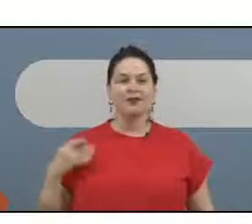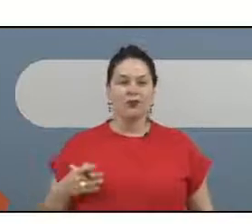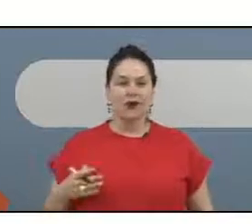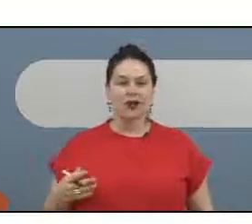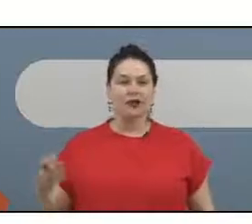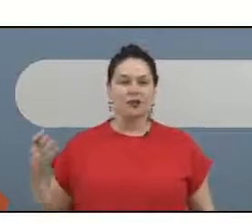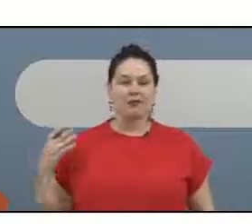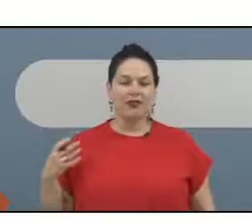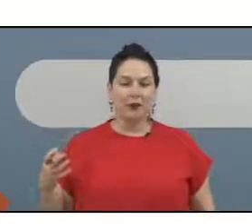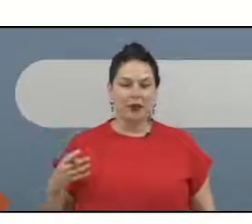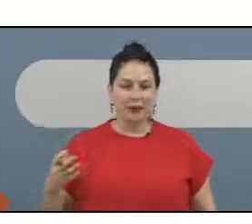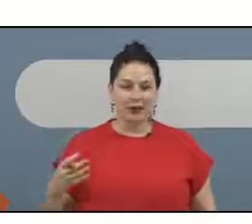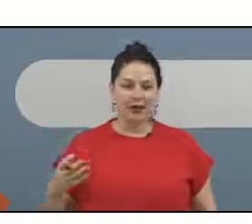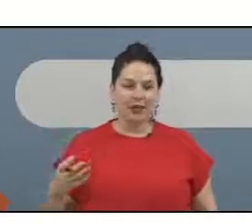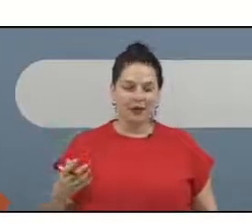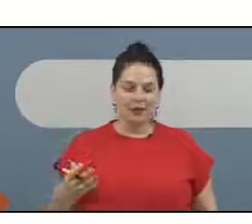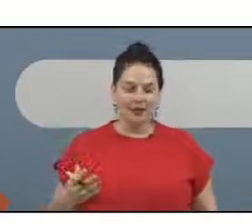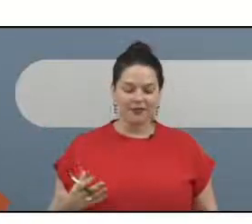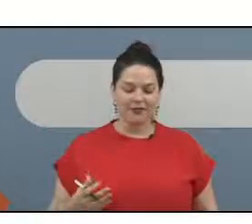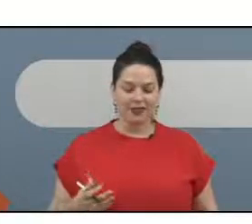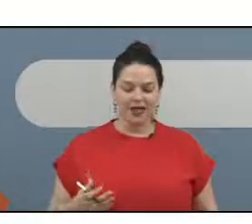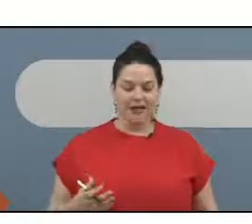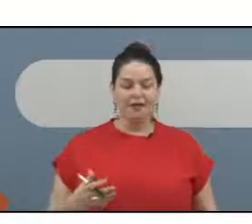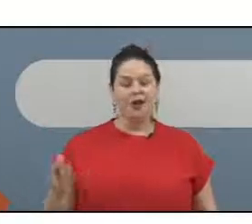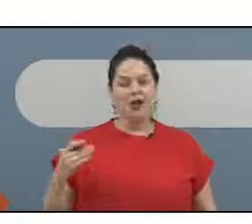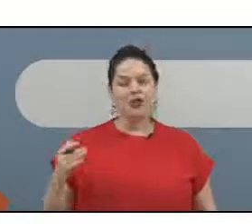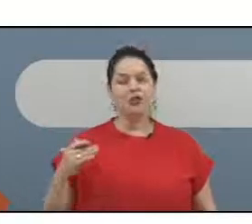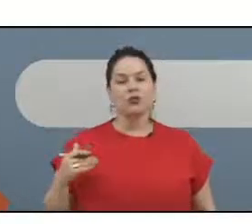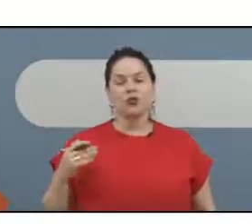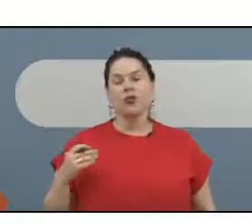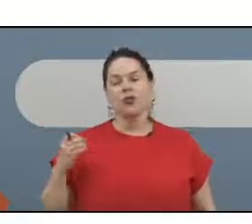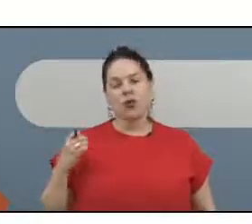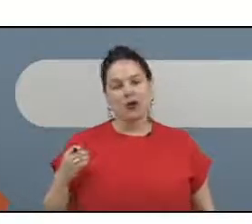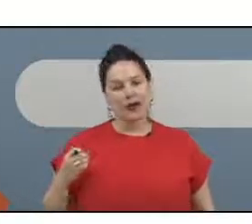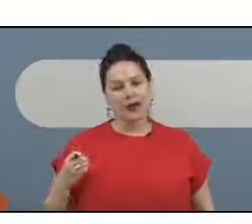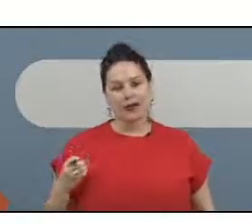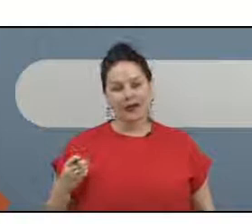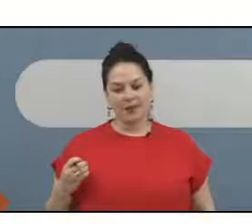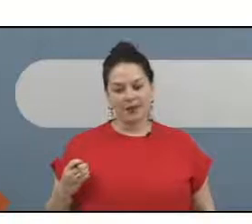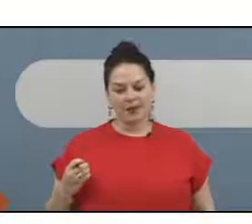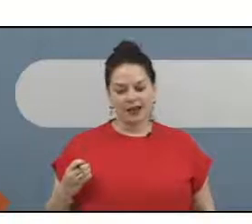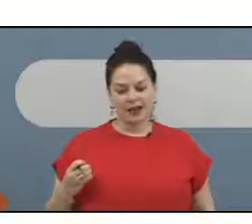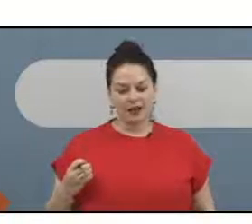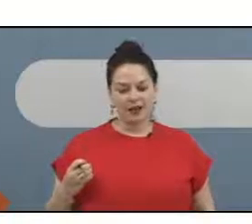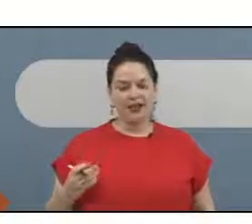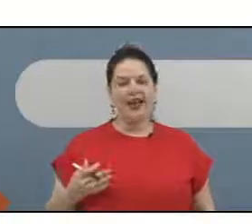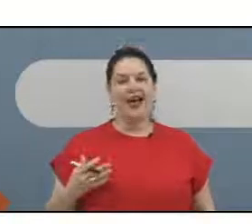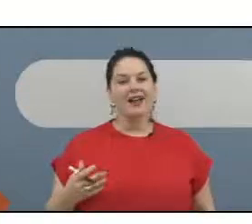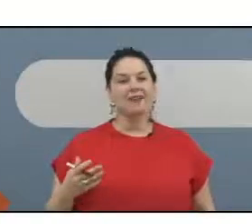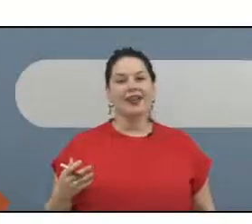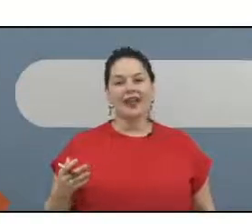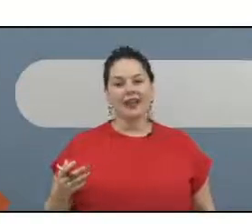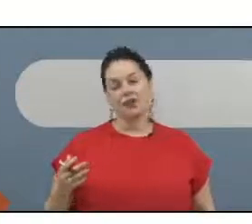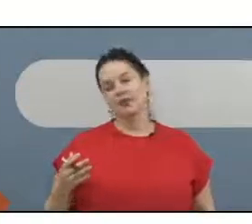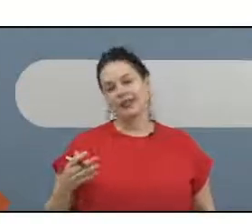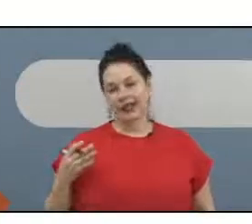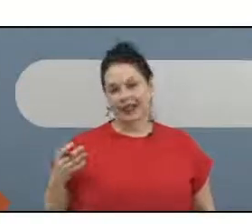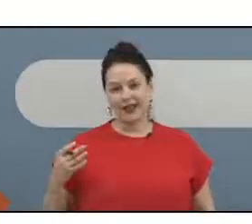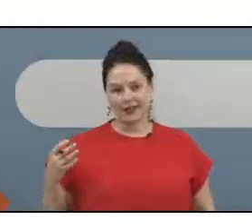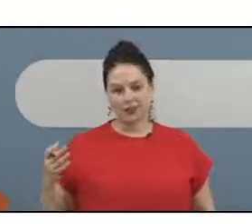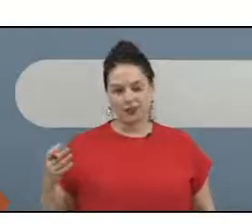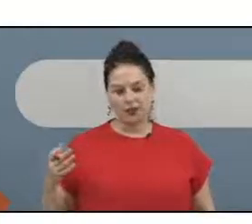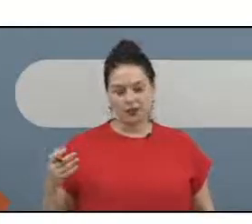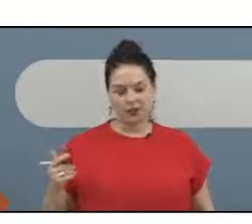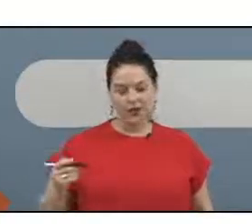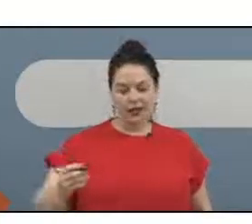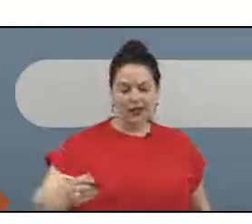וגם טבוע, מפרפר בין חיים למוות, ולא רק שהוא כל כך קטן בתמונה הזאת, אף אחד לא